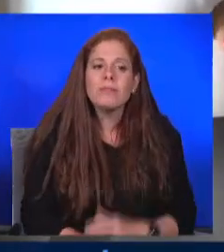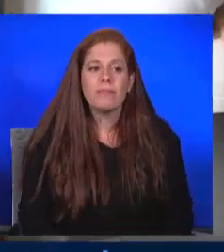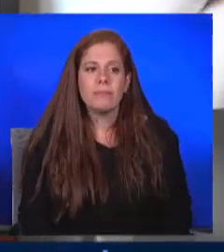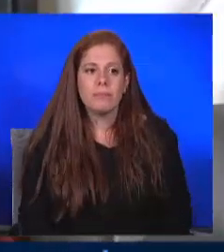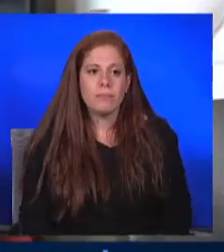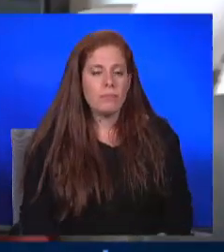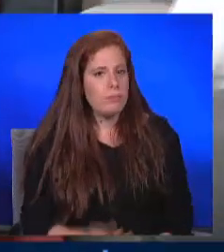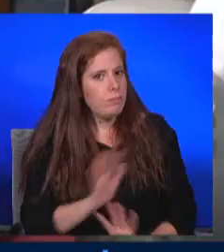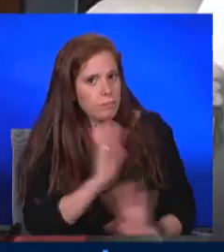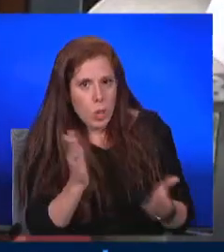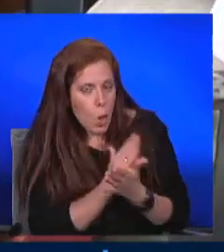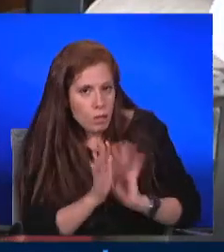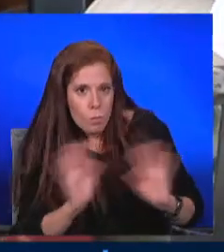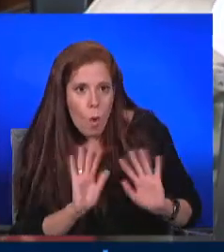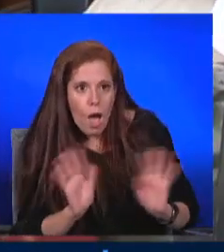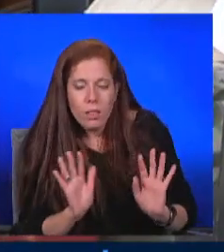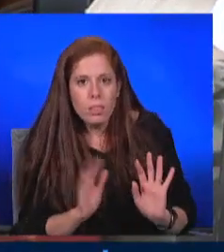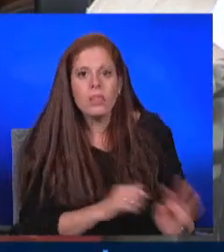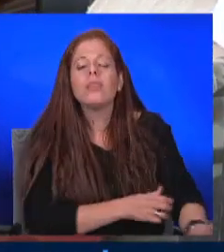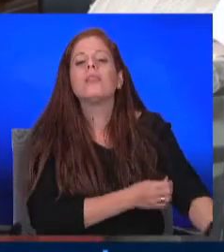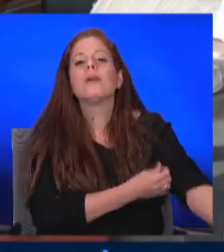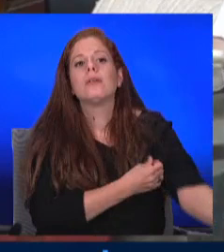לא הייתי מוכן לכזה דבר.